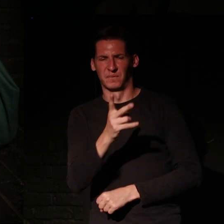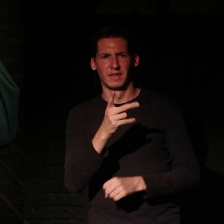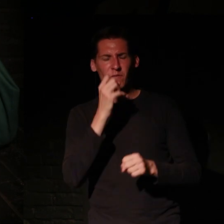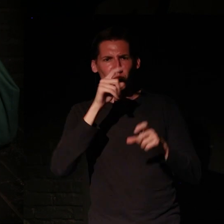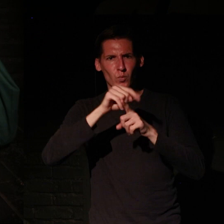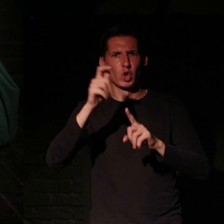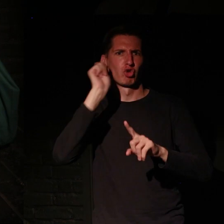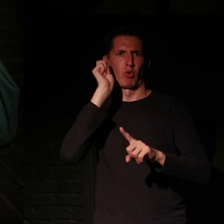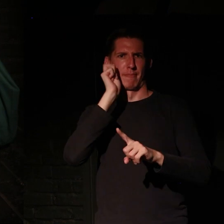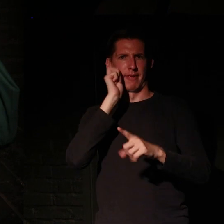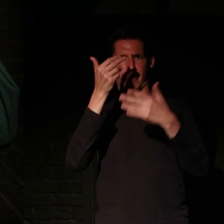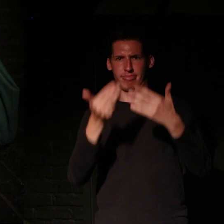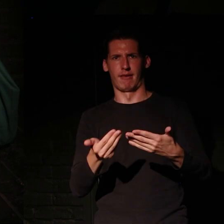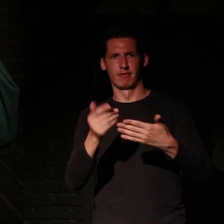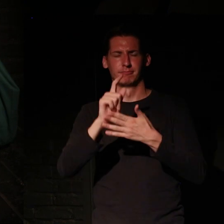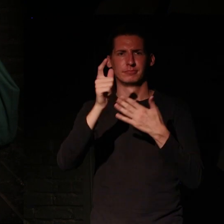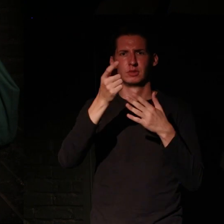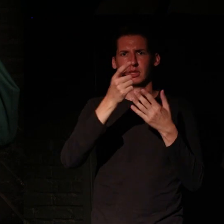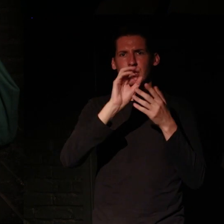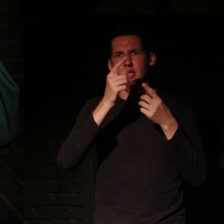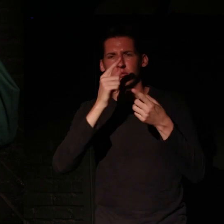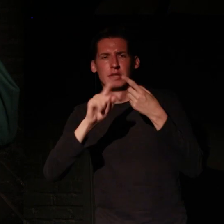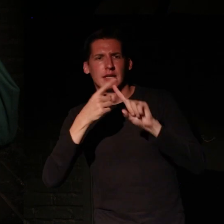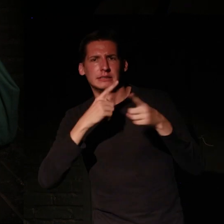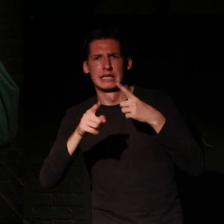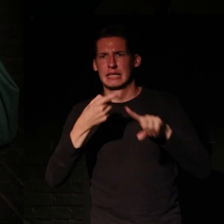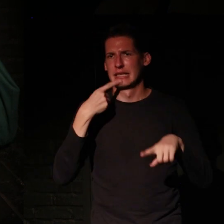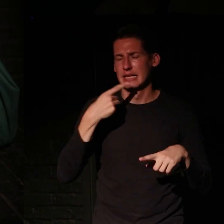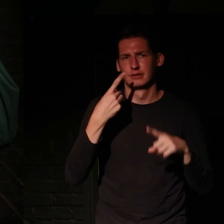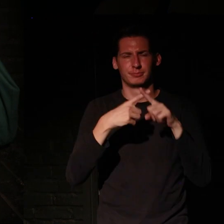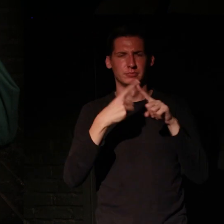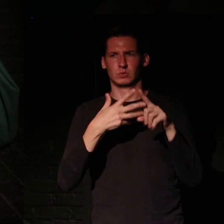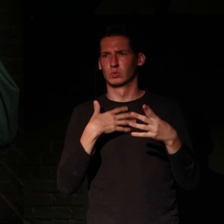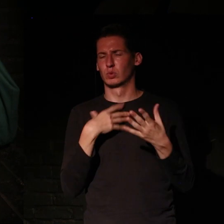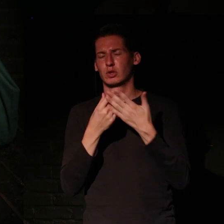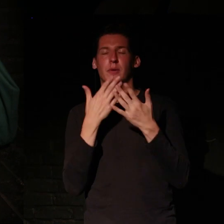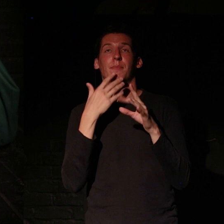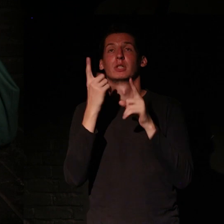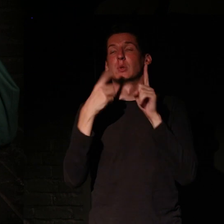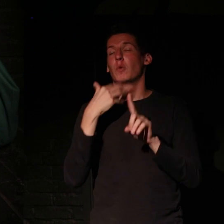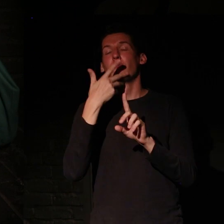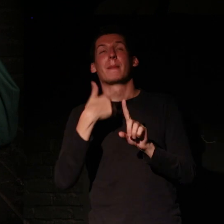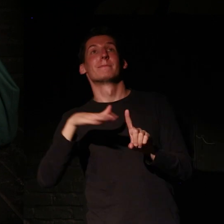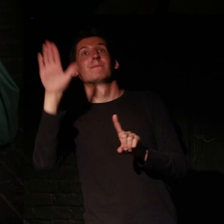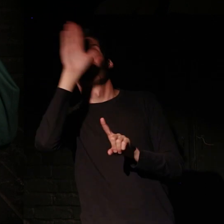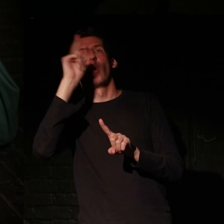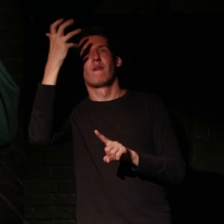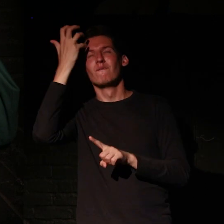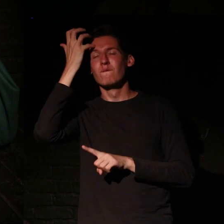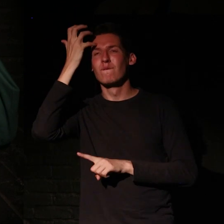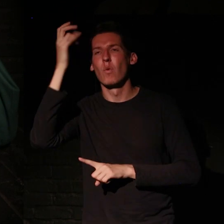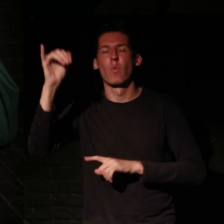kobiece rysy Boga. Albo to, że znowu mówimy o Bogu jako o władcy,